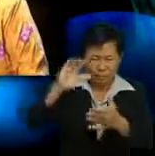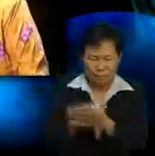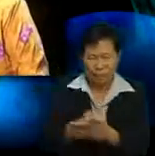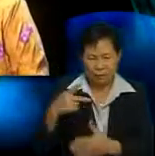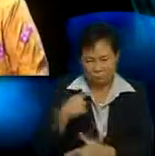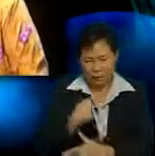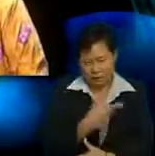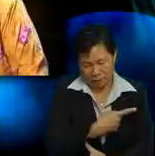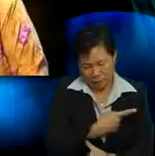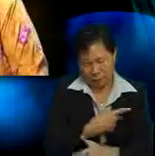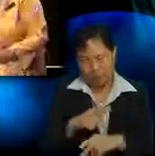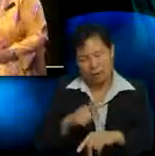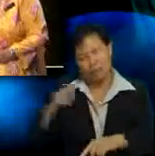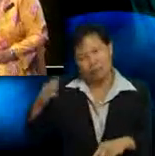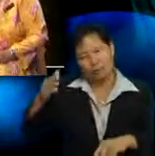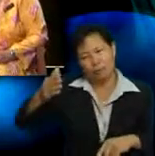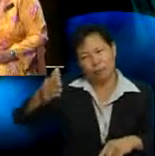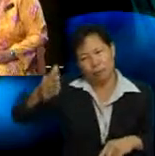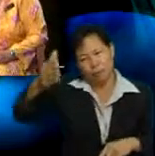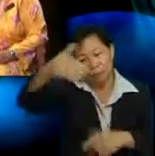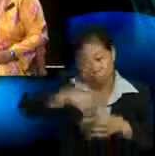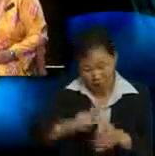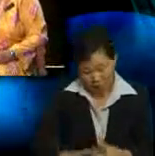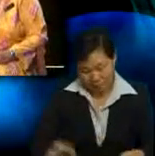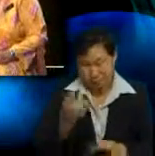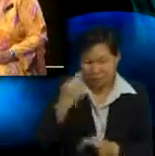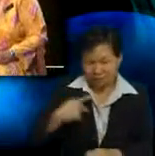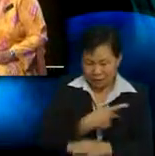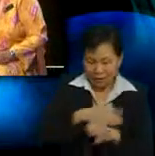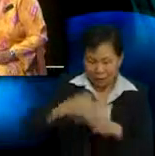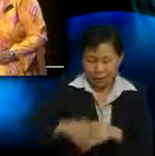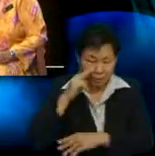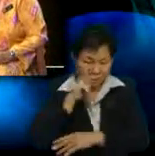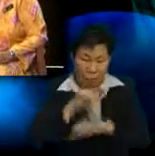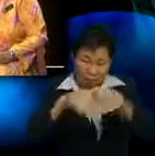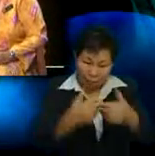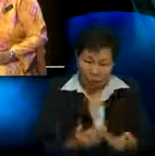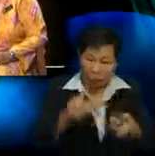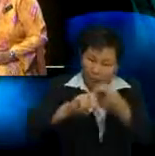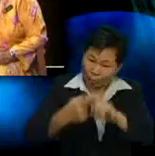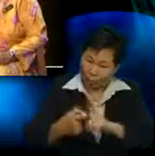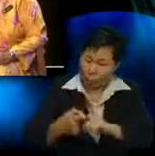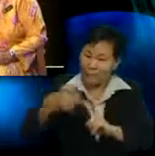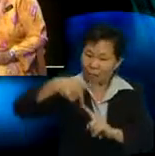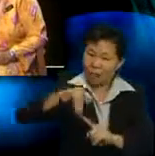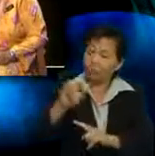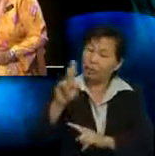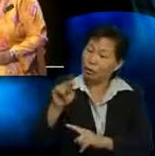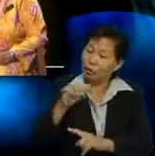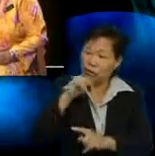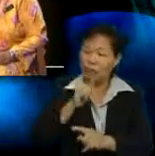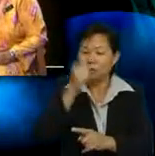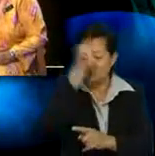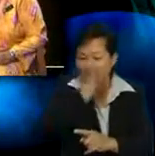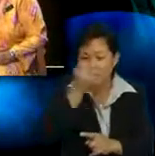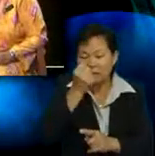kita buat selama-lamanya. Dalam cerita tadi, kita telah melihat bagaimana kawan kamu Piton tidak bersikap